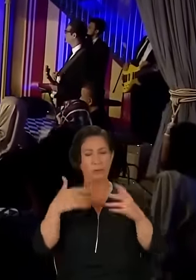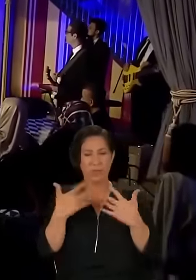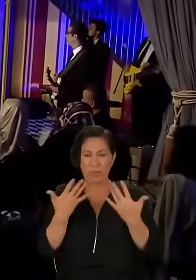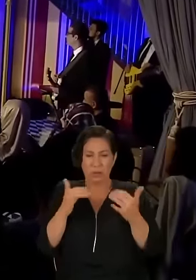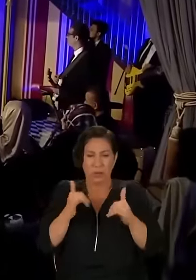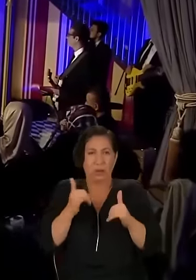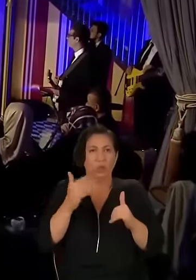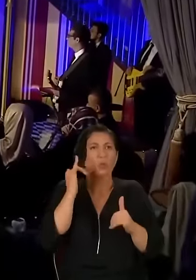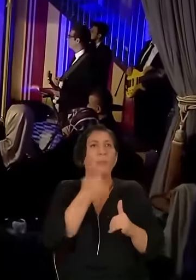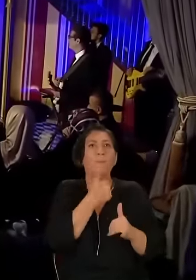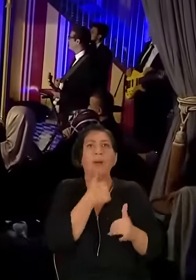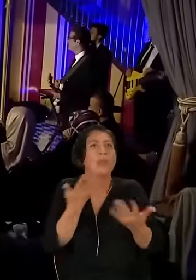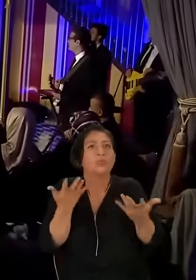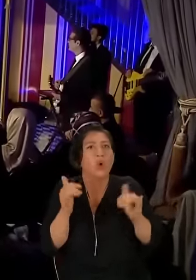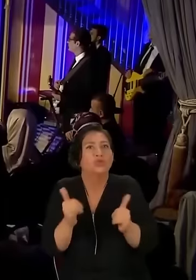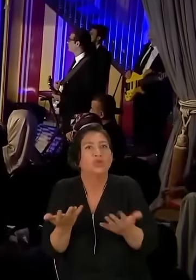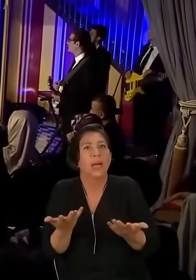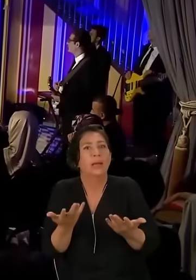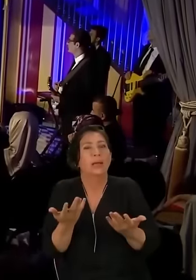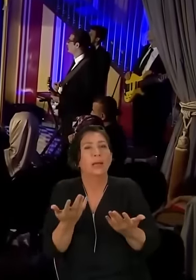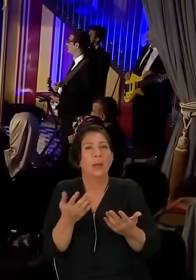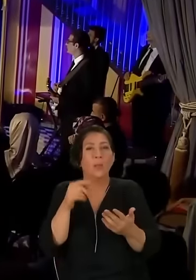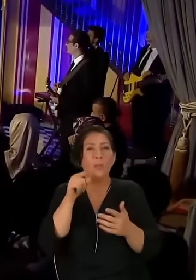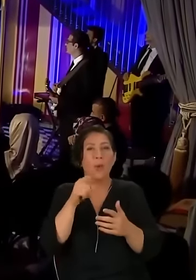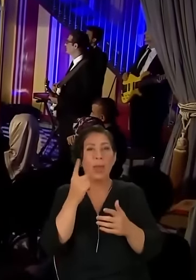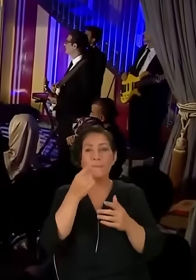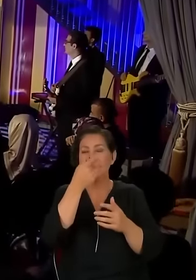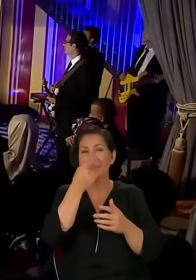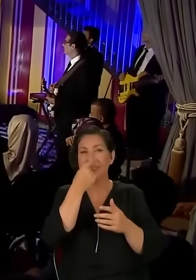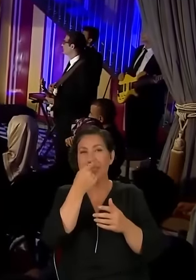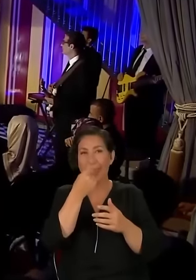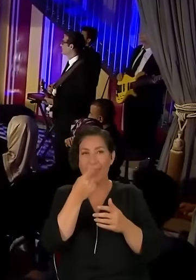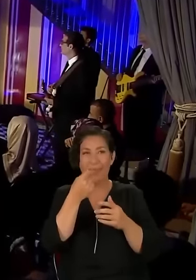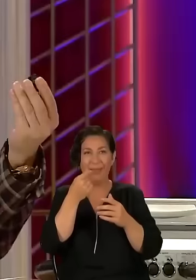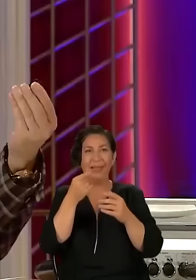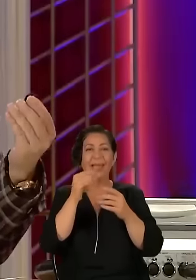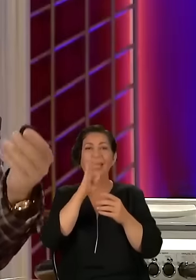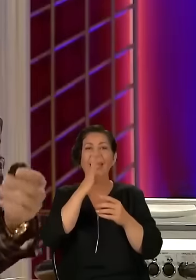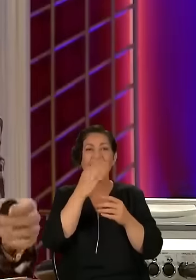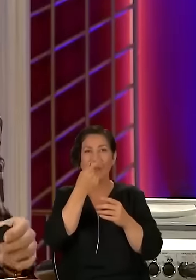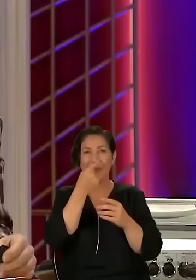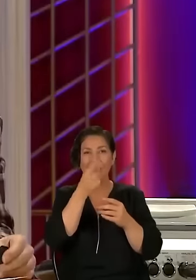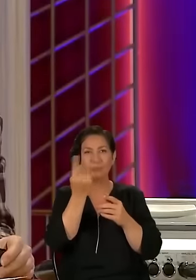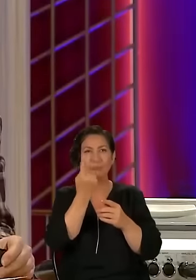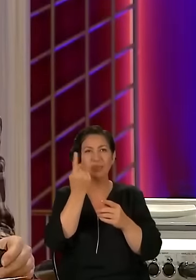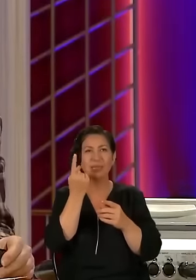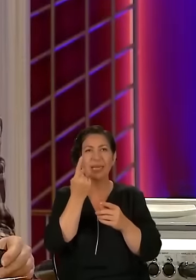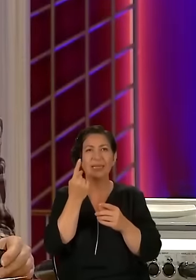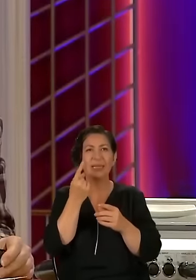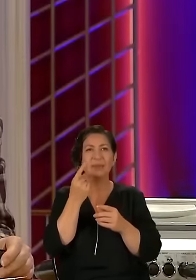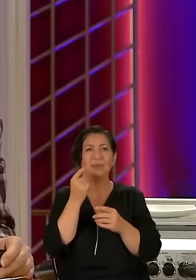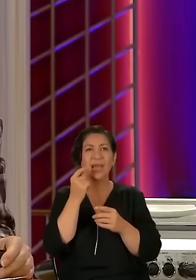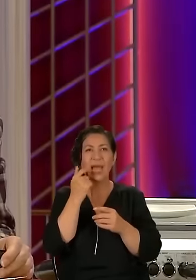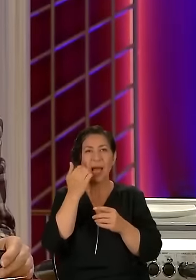oynayacak Godfather'ı, babayı nasıl oynayacak? Böyle peçetelerden, kağıt mendil falan gibi bir şeyden